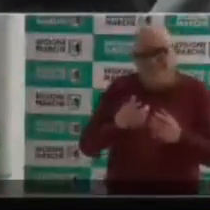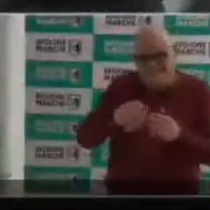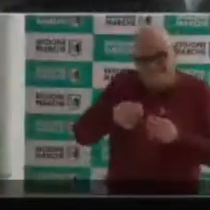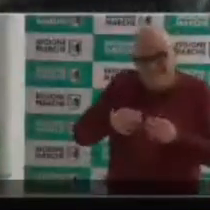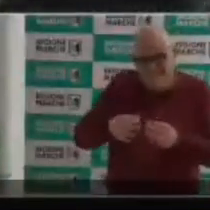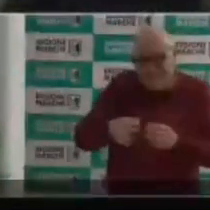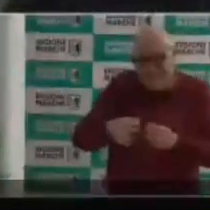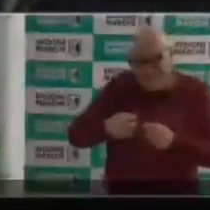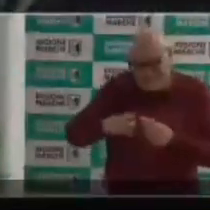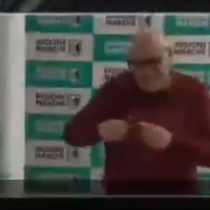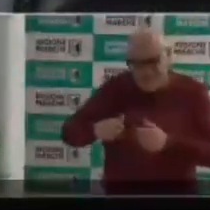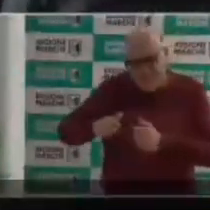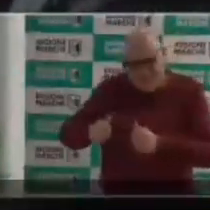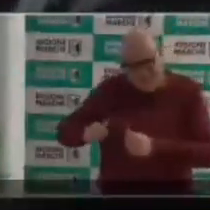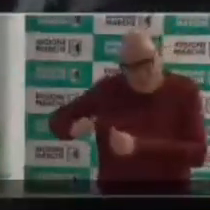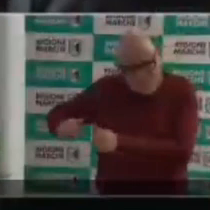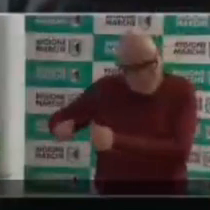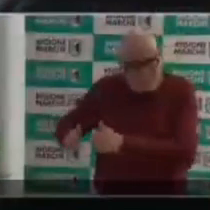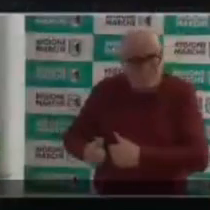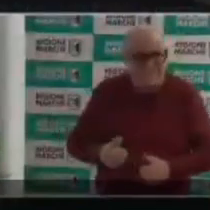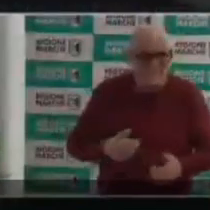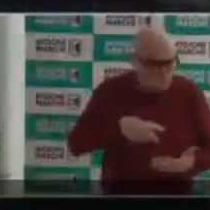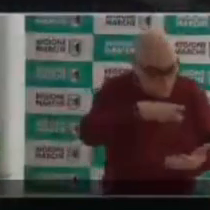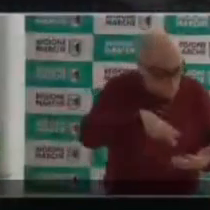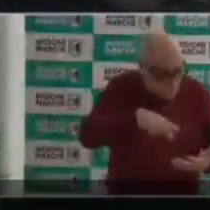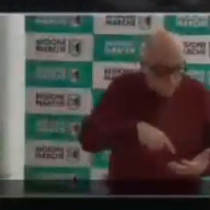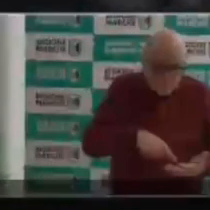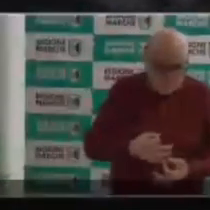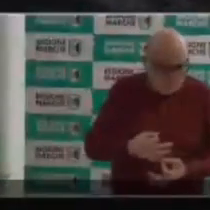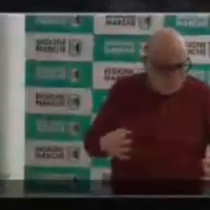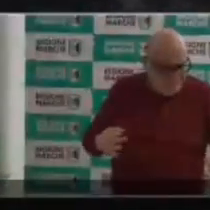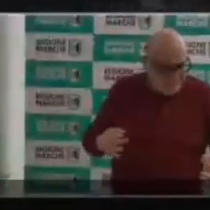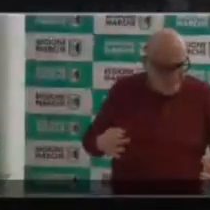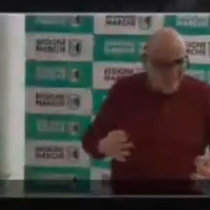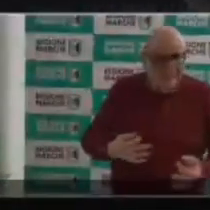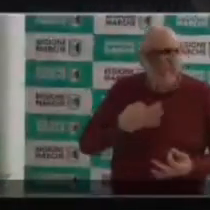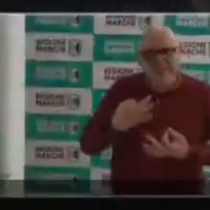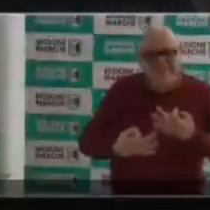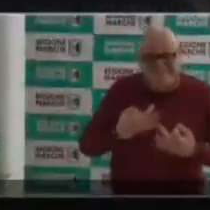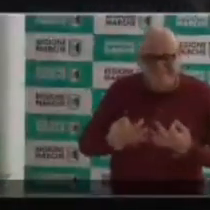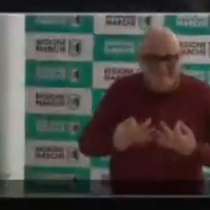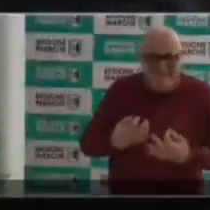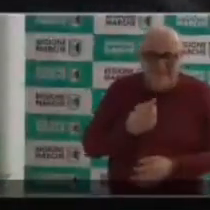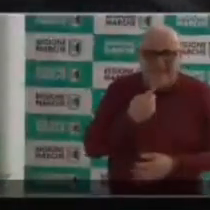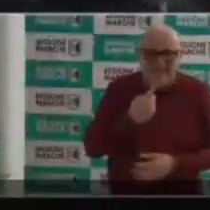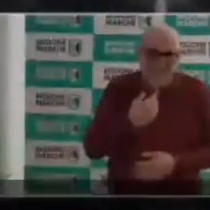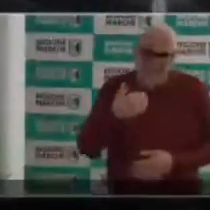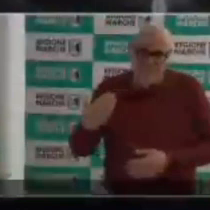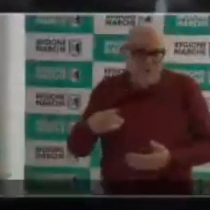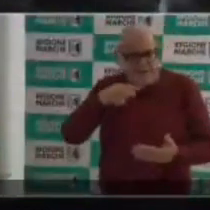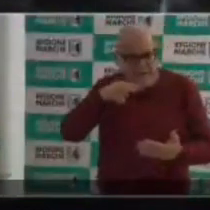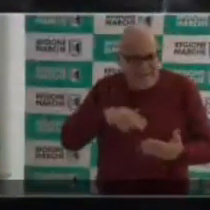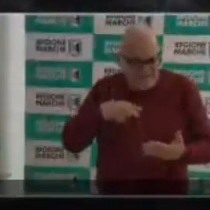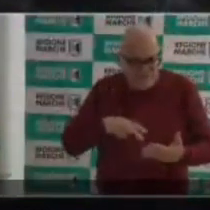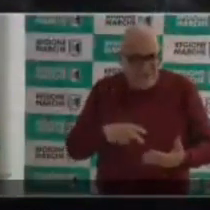esempio? Io ho letto questo, no? Fatta molto detto, per spiegare bene al lettore dei servizi,